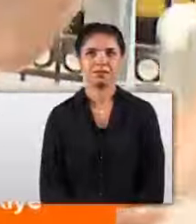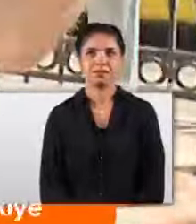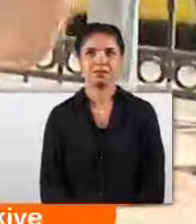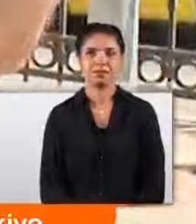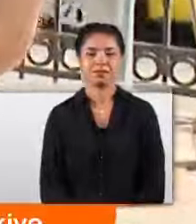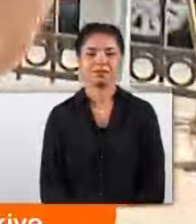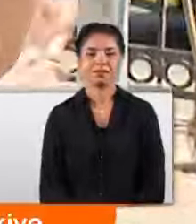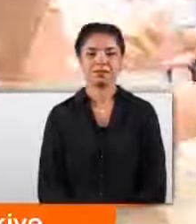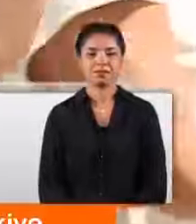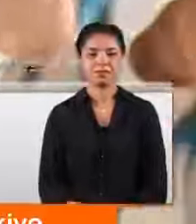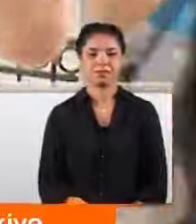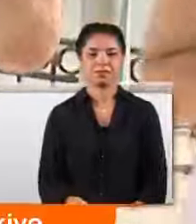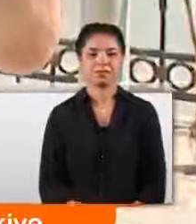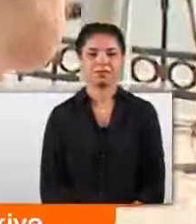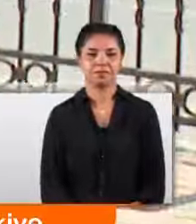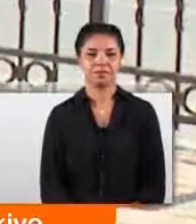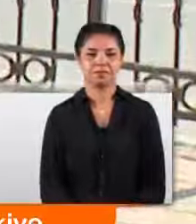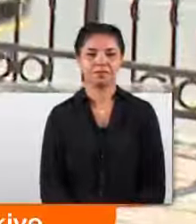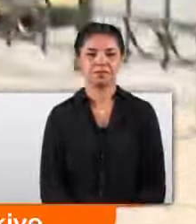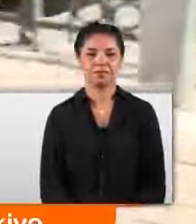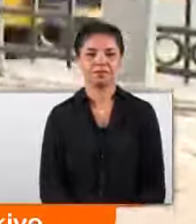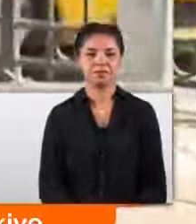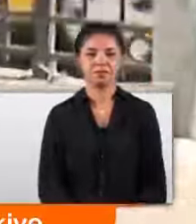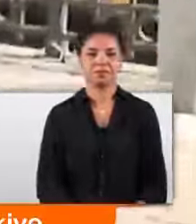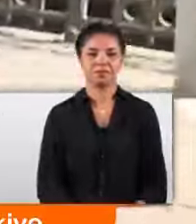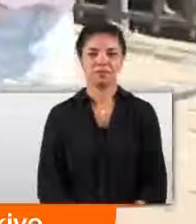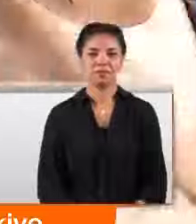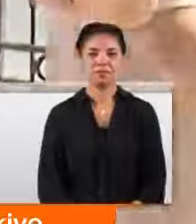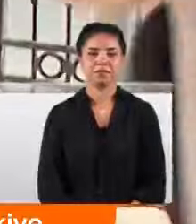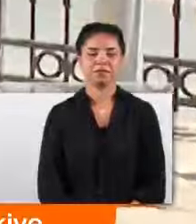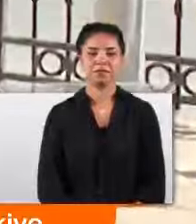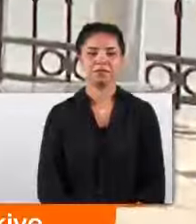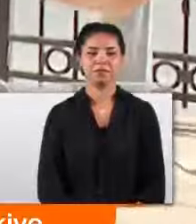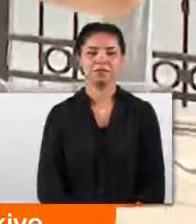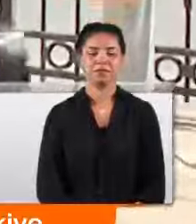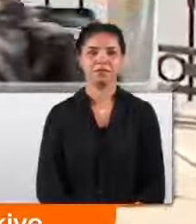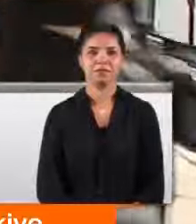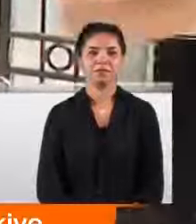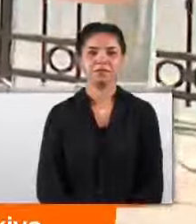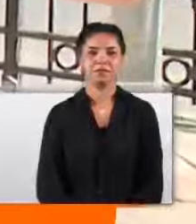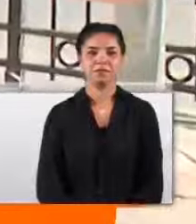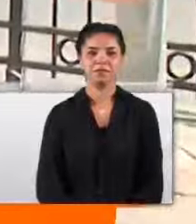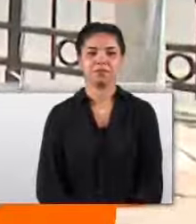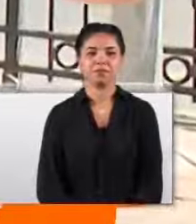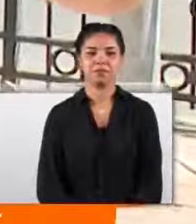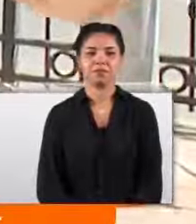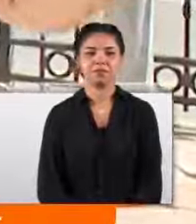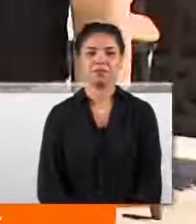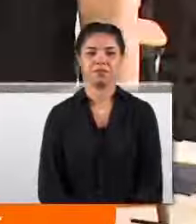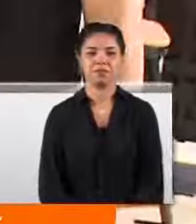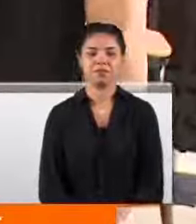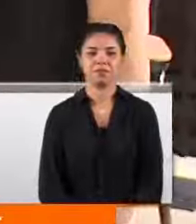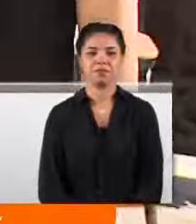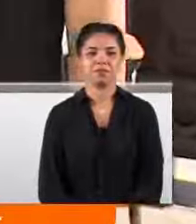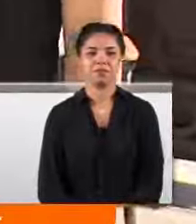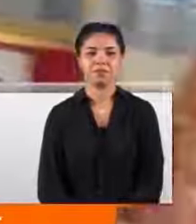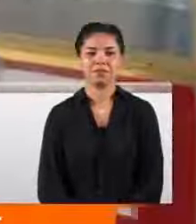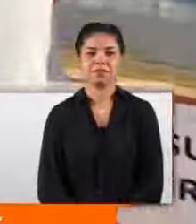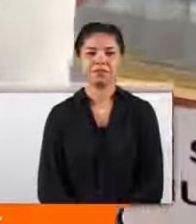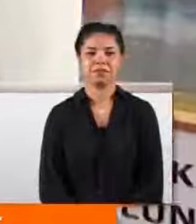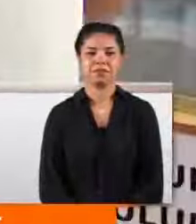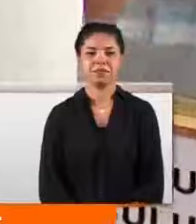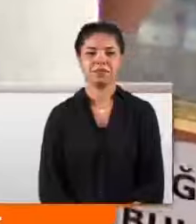adam altın aldığı halde iz bırakmadı. Elini cebine koydu. Tek atışla işi bitirdi. Gez gözer. Gururumuz